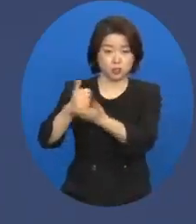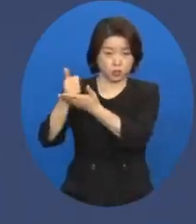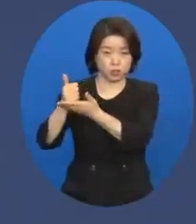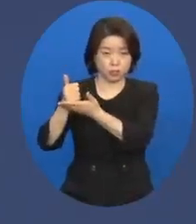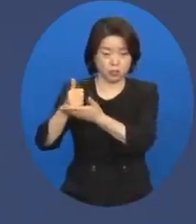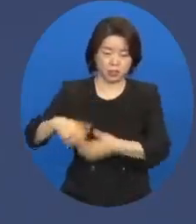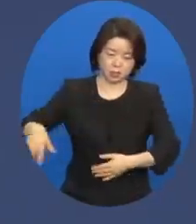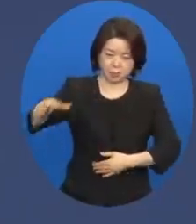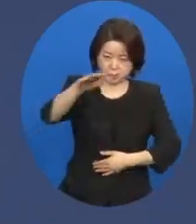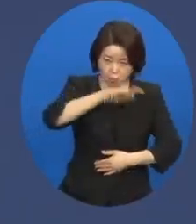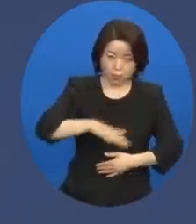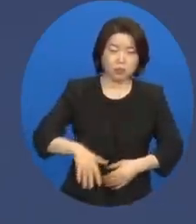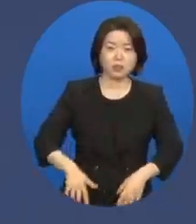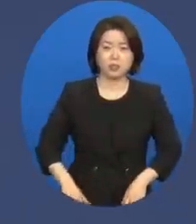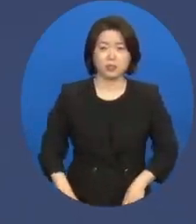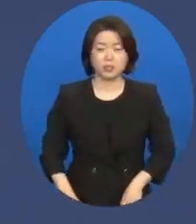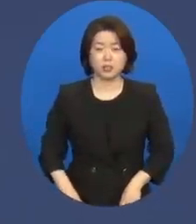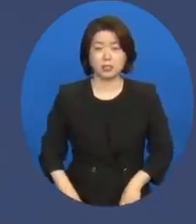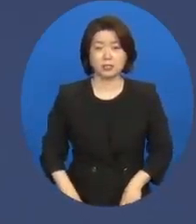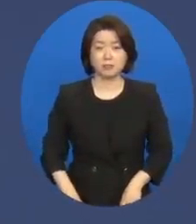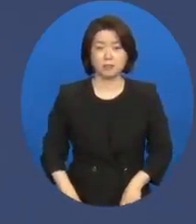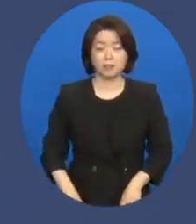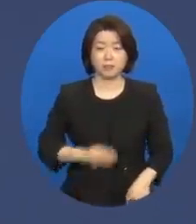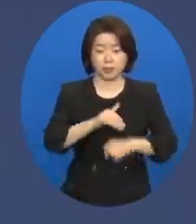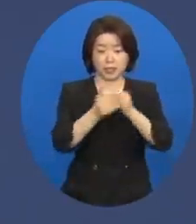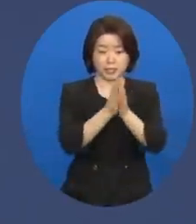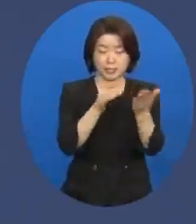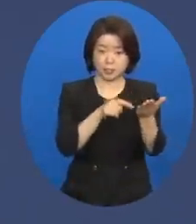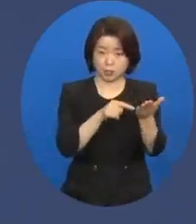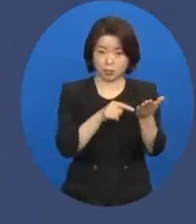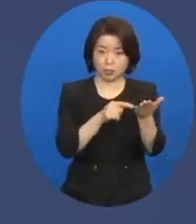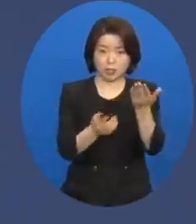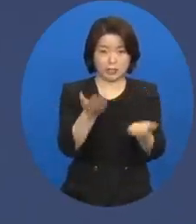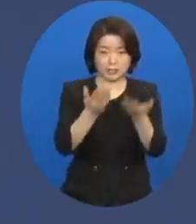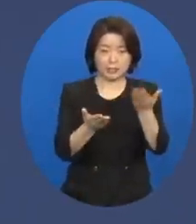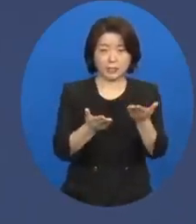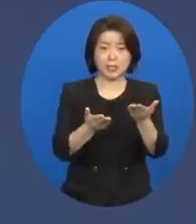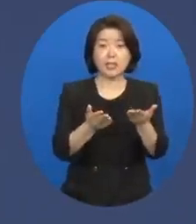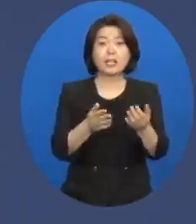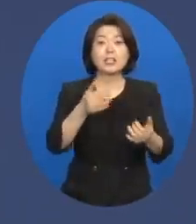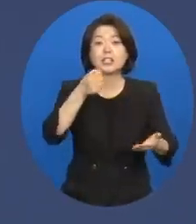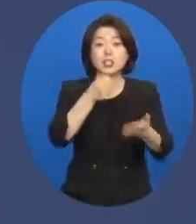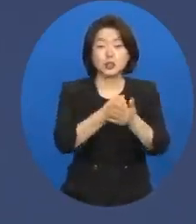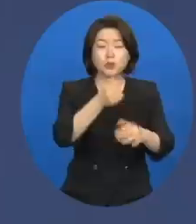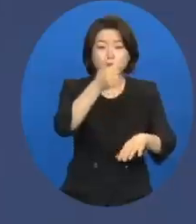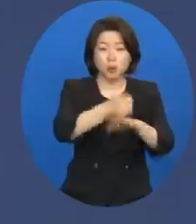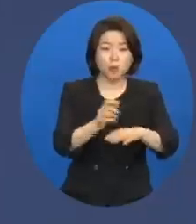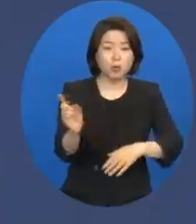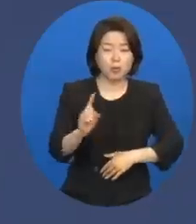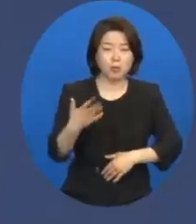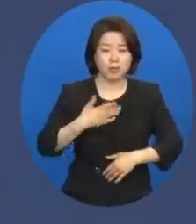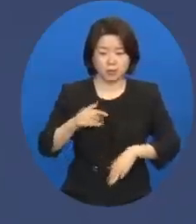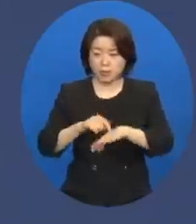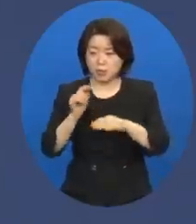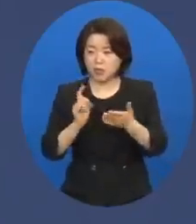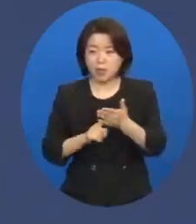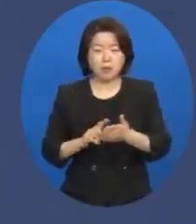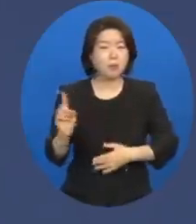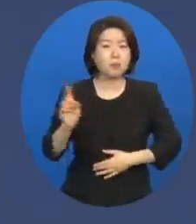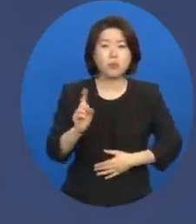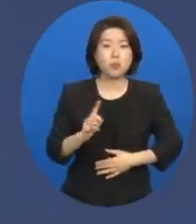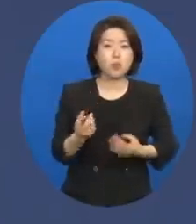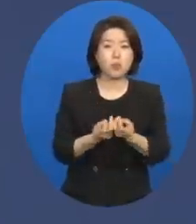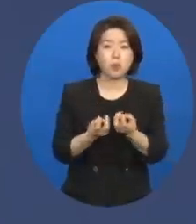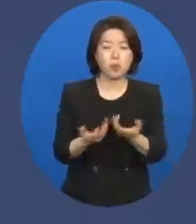이 모든 것이 바로 이 성경의 진단의 결론은 내 마음이 도대체 어떻게